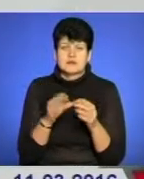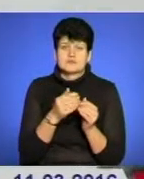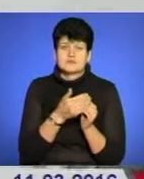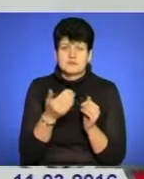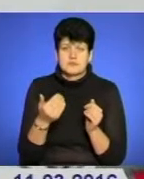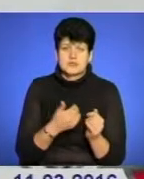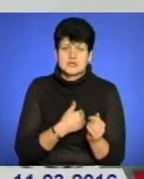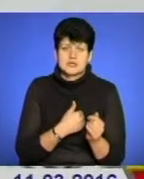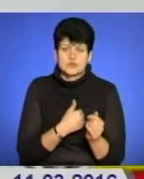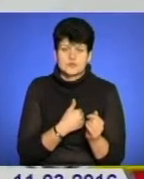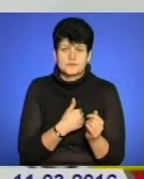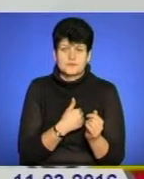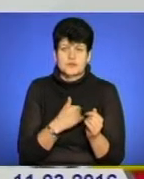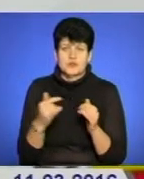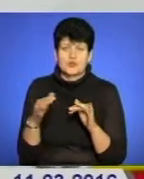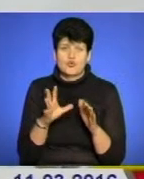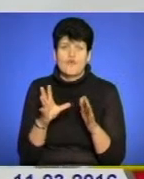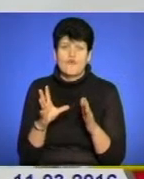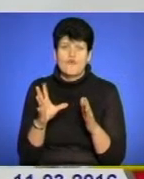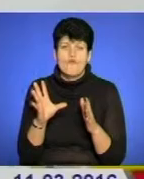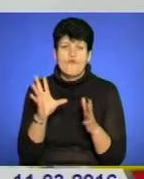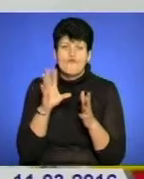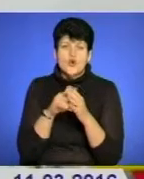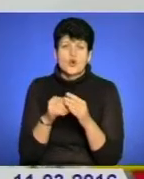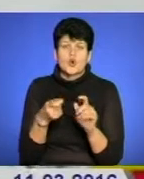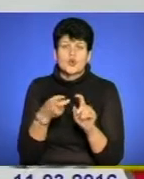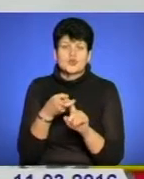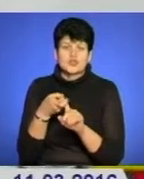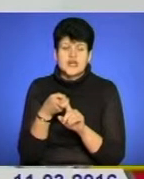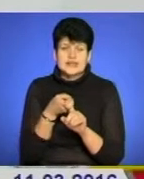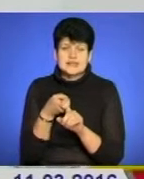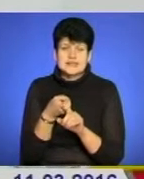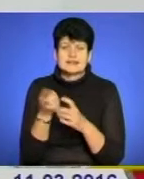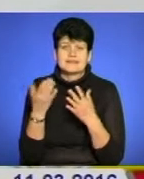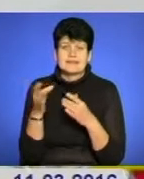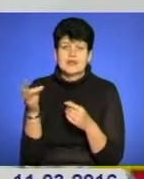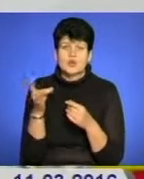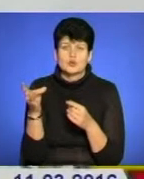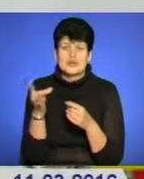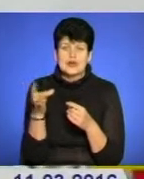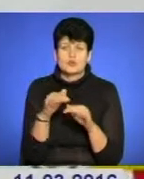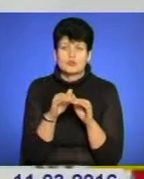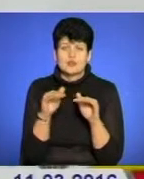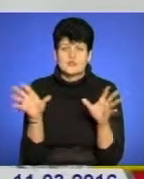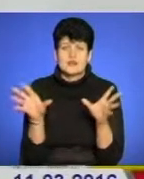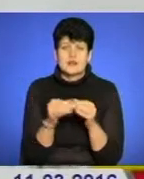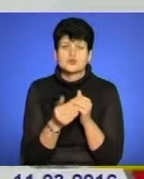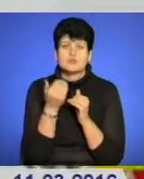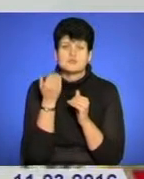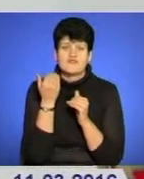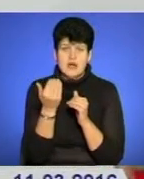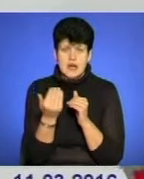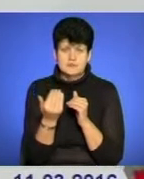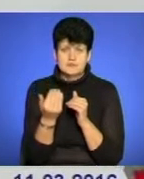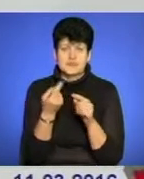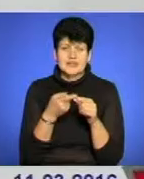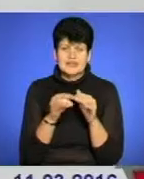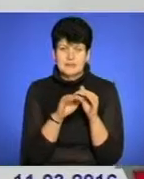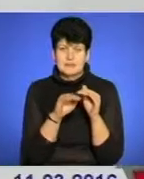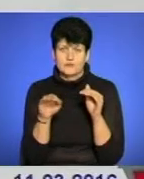ініціюємо рух «Включайся», де на регіональному рівні разом з вами, це як